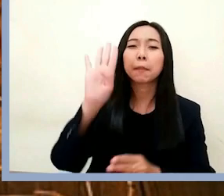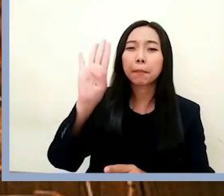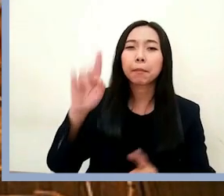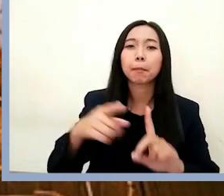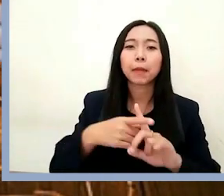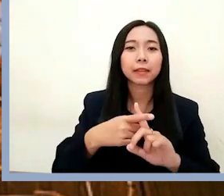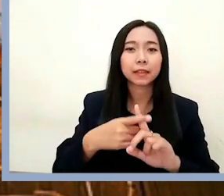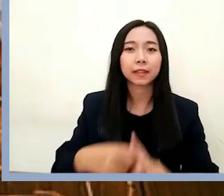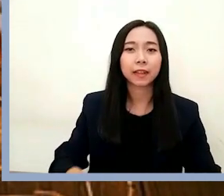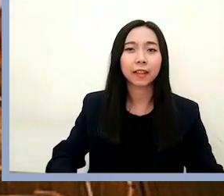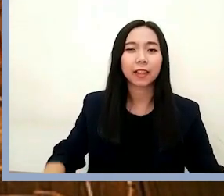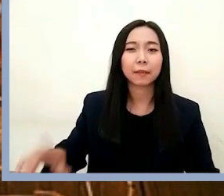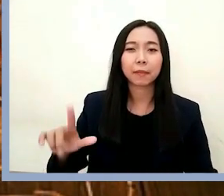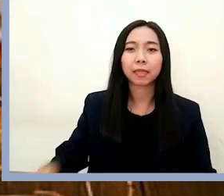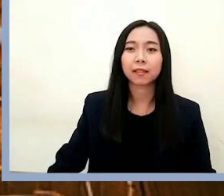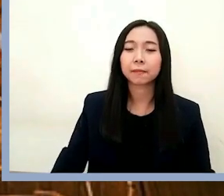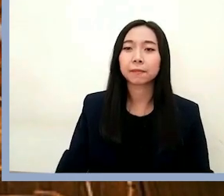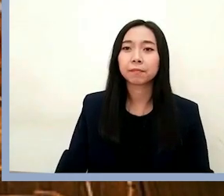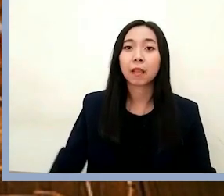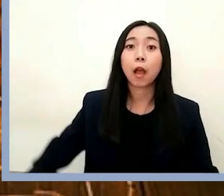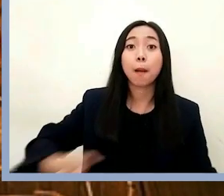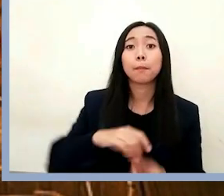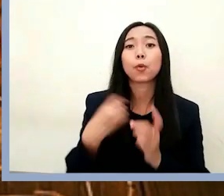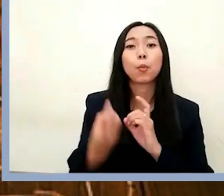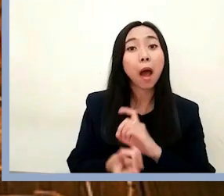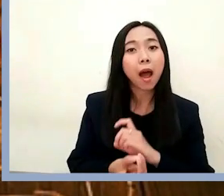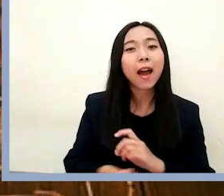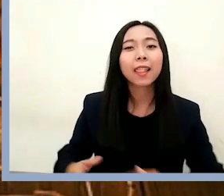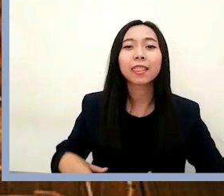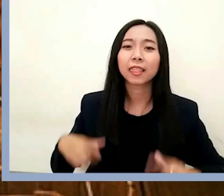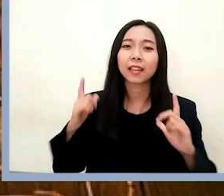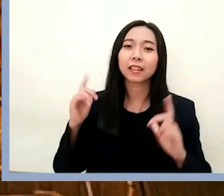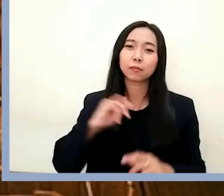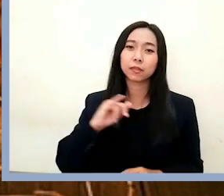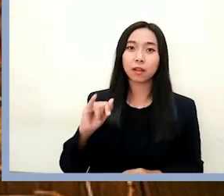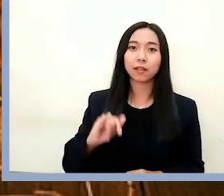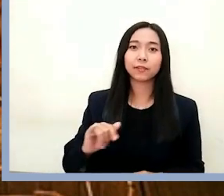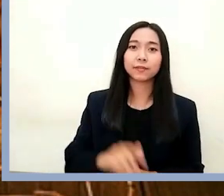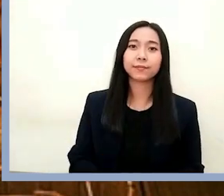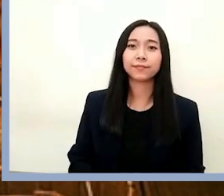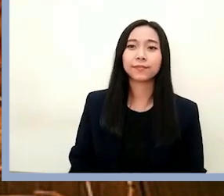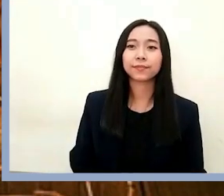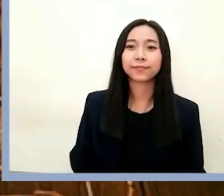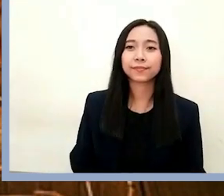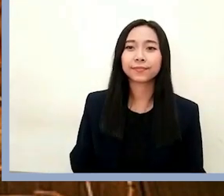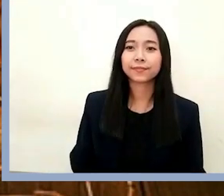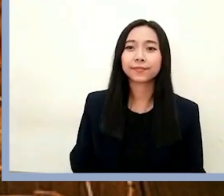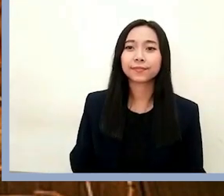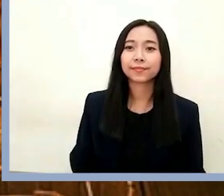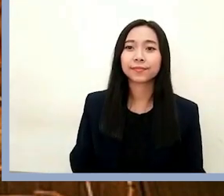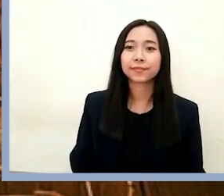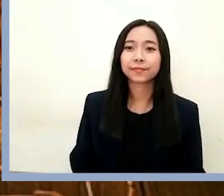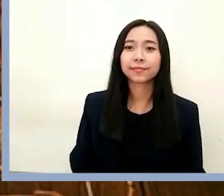kita melihat perubahan drastis terjadi dalam kehidupan sugious kepala